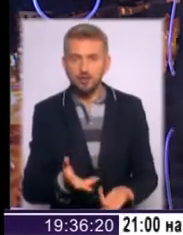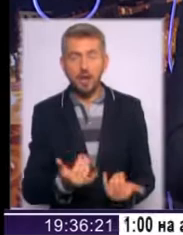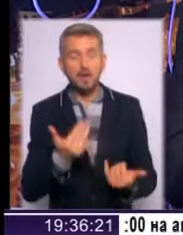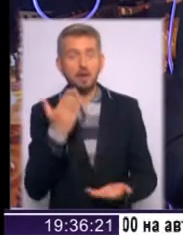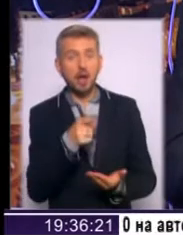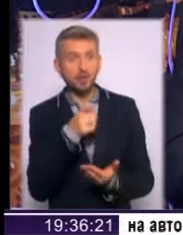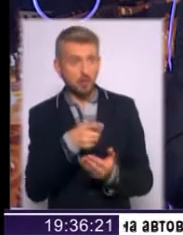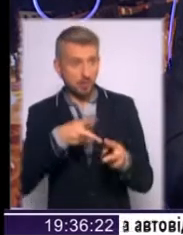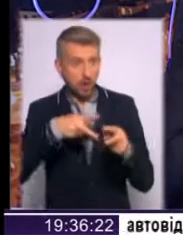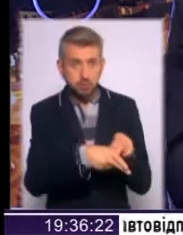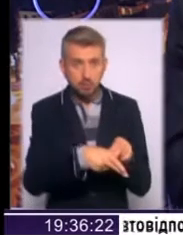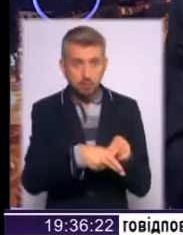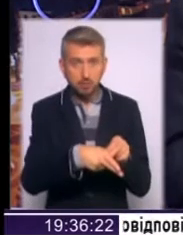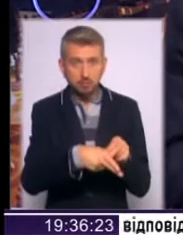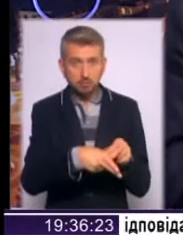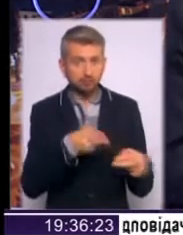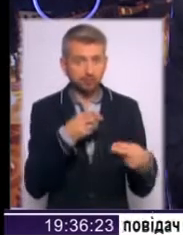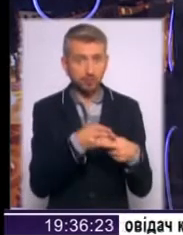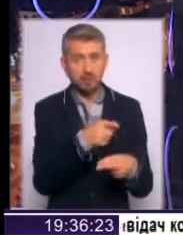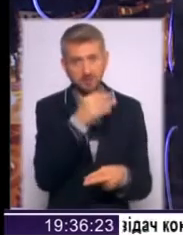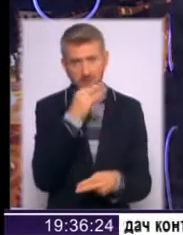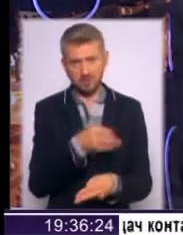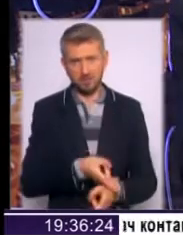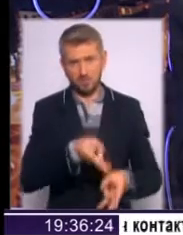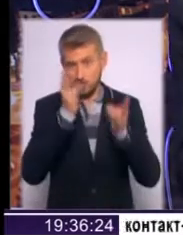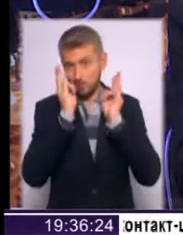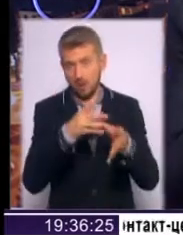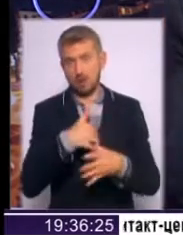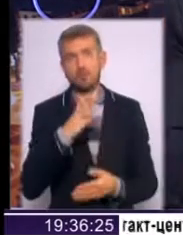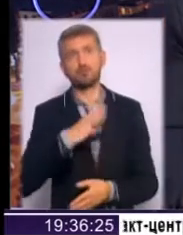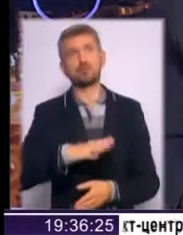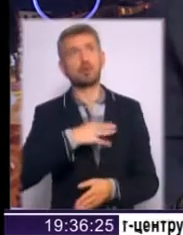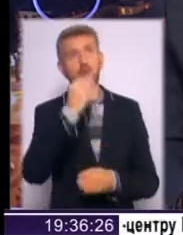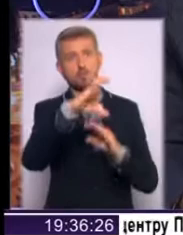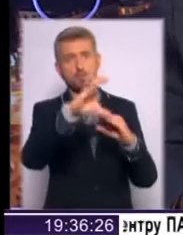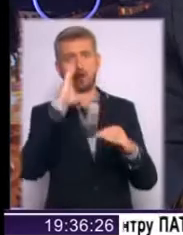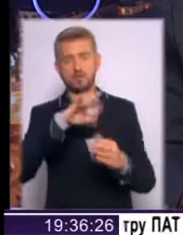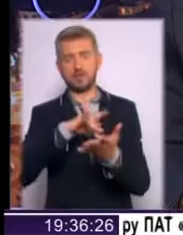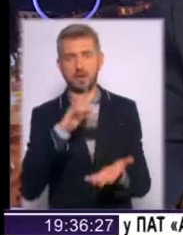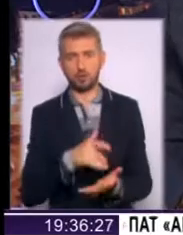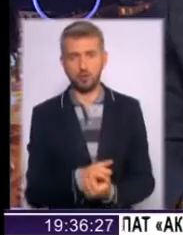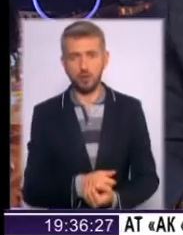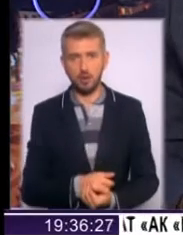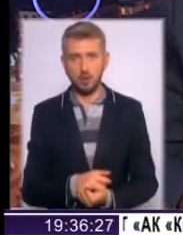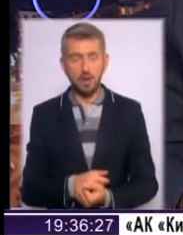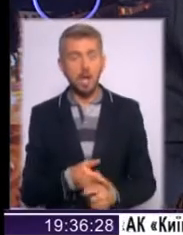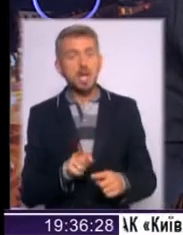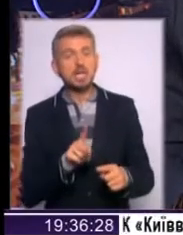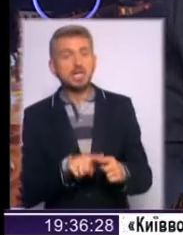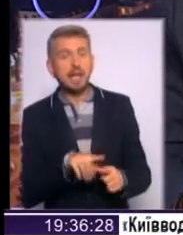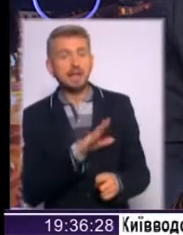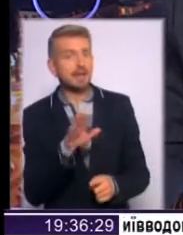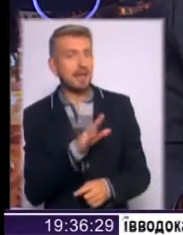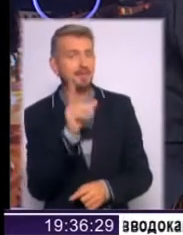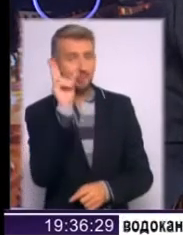їм урізати це, вони скажуть, та ну я буду чекати дотацію з центру. Це можна просто всю ініціативність збити. Оце психологія, правда, оце саме да. Не